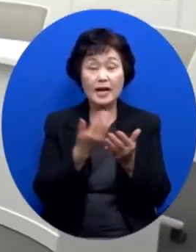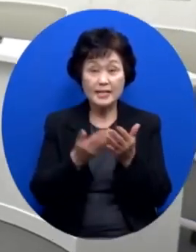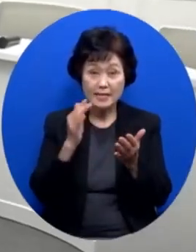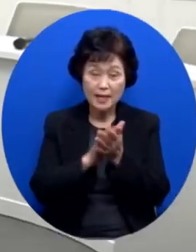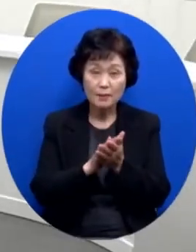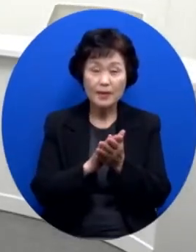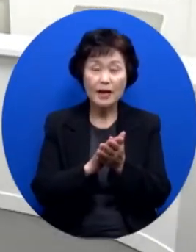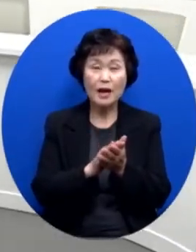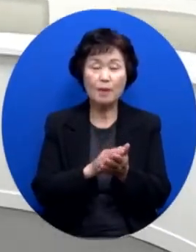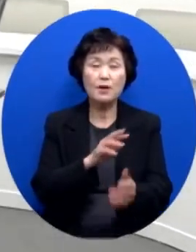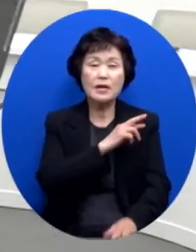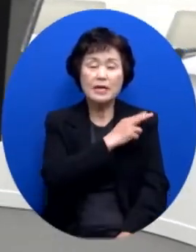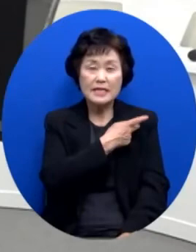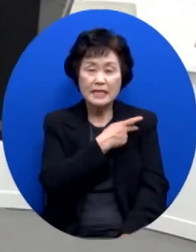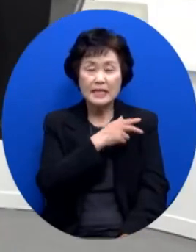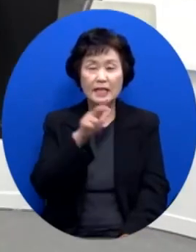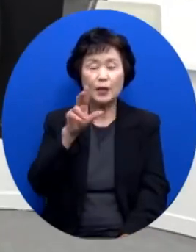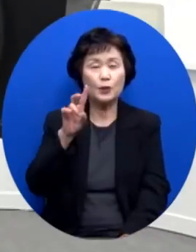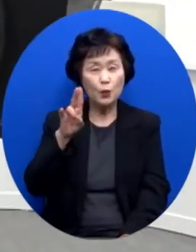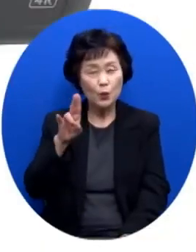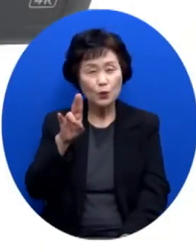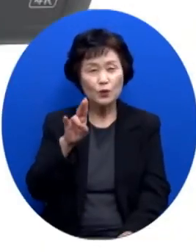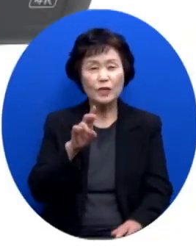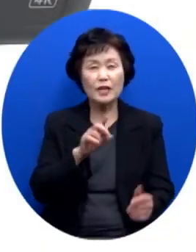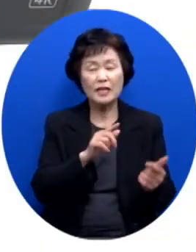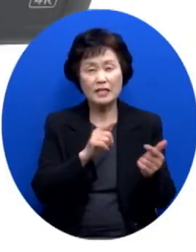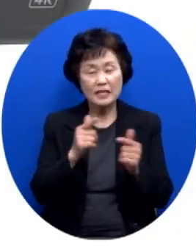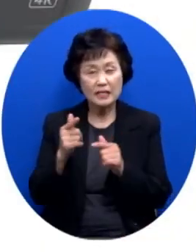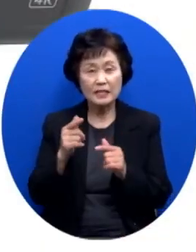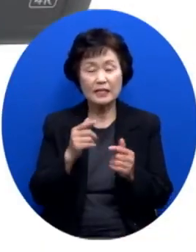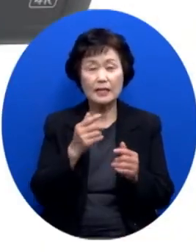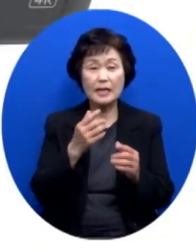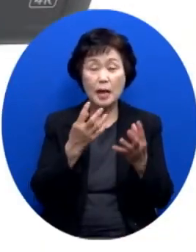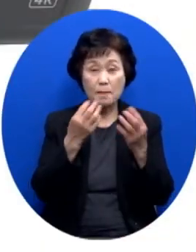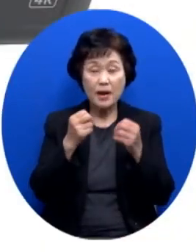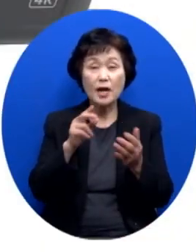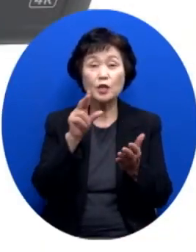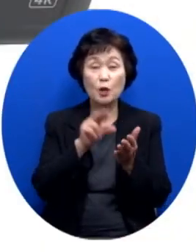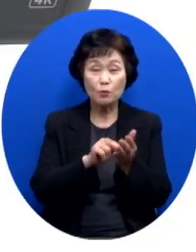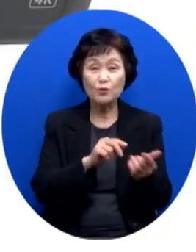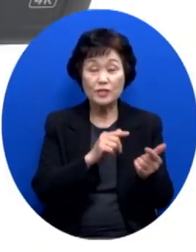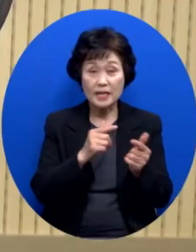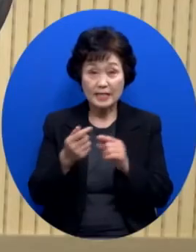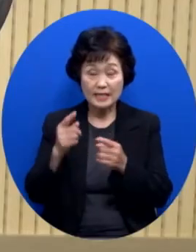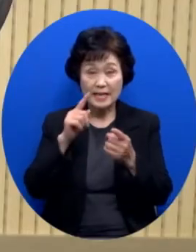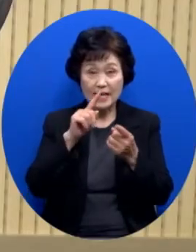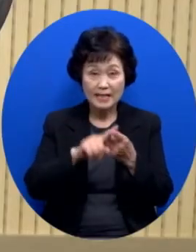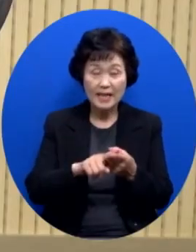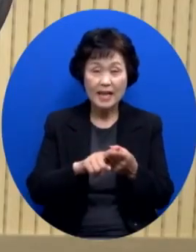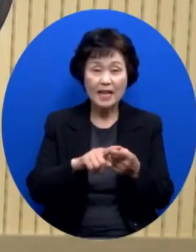사회적 이슈들에 대한 기독교적 대응과 방향을 제시하는 콘텐츠를 제공하는 데 활용될 예정입니다